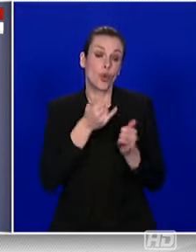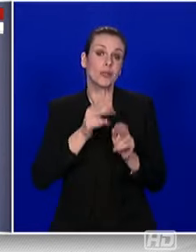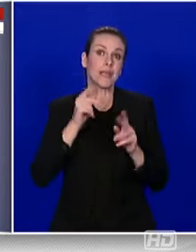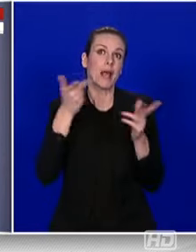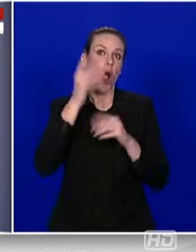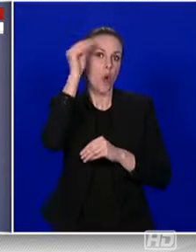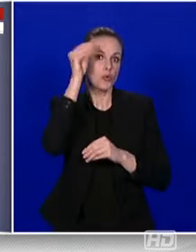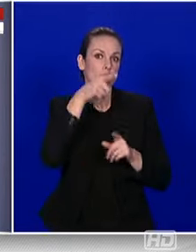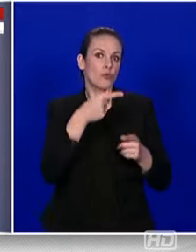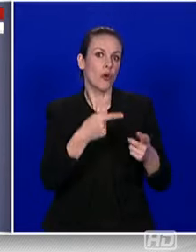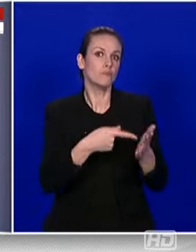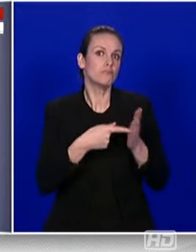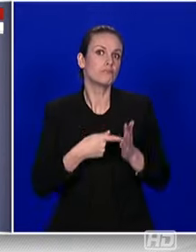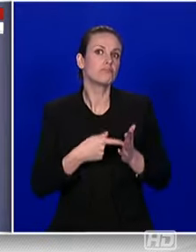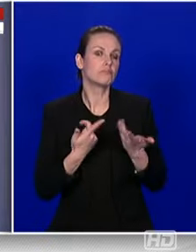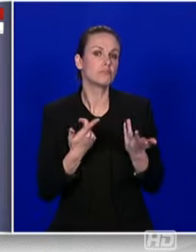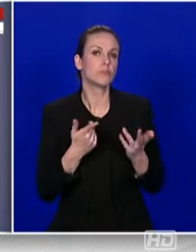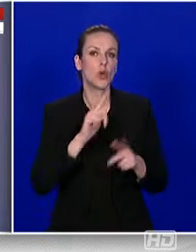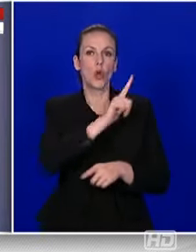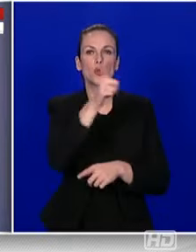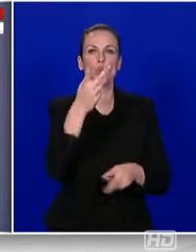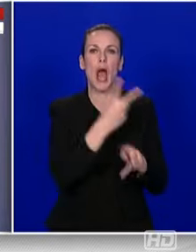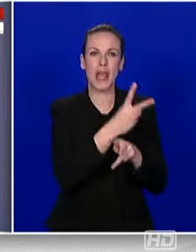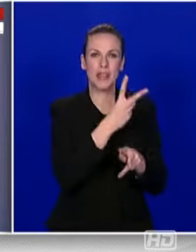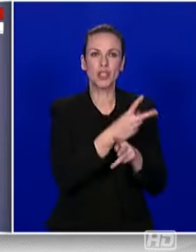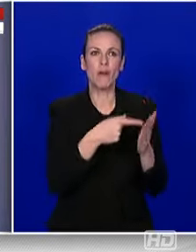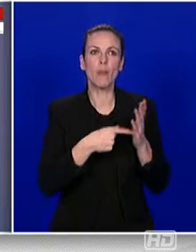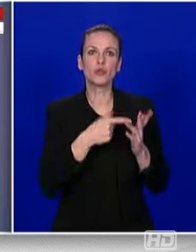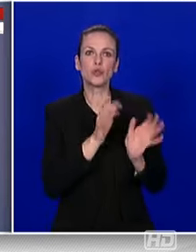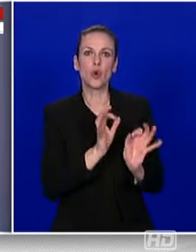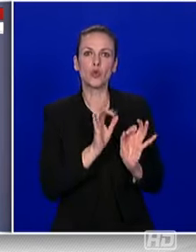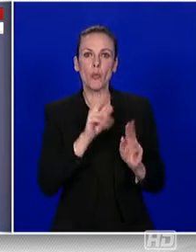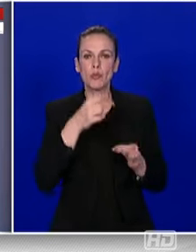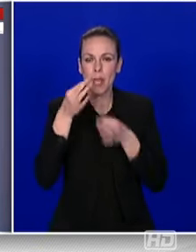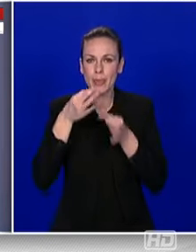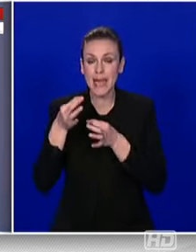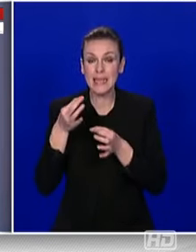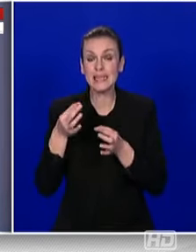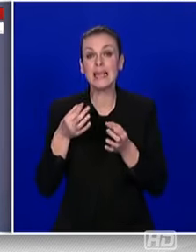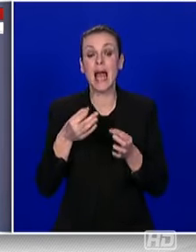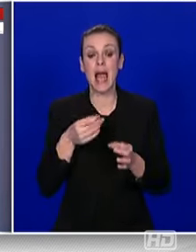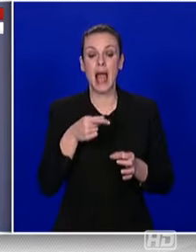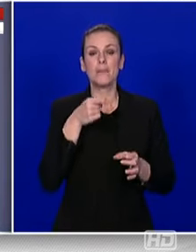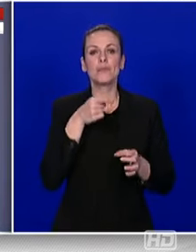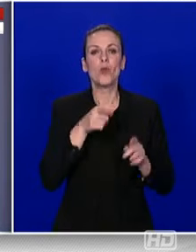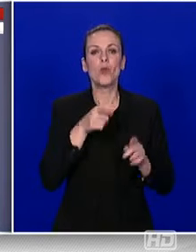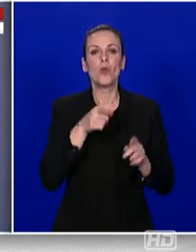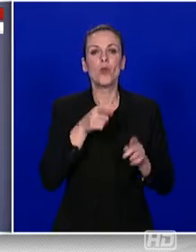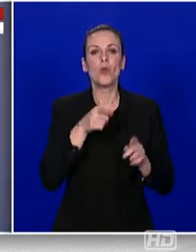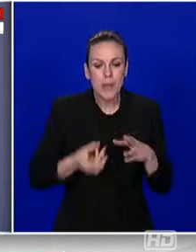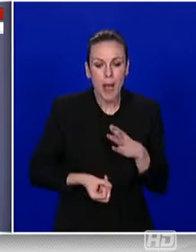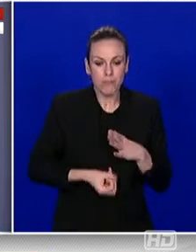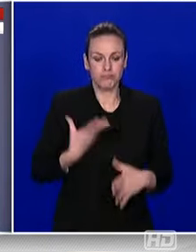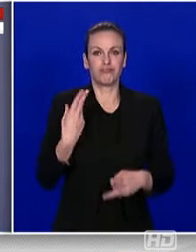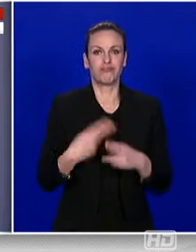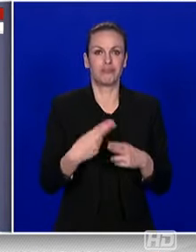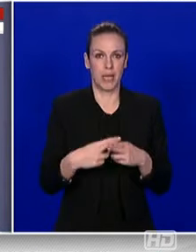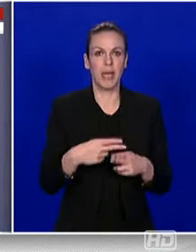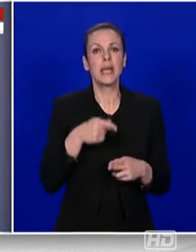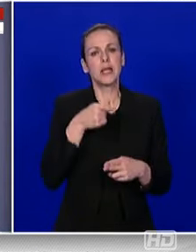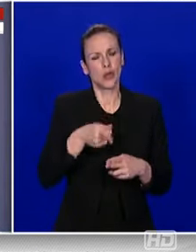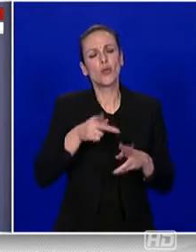je pokazalo se u drugim zemljama. Dakle, kad govorimo o tim simptomatskim slučajevima, to sigurno